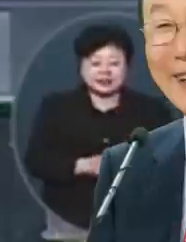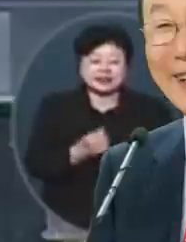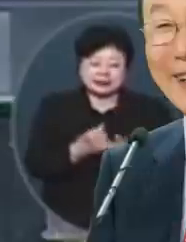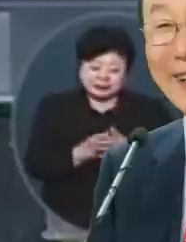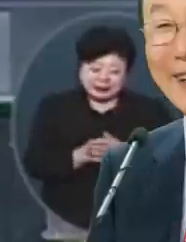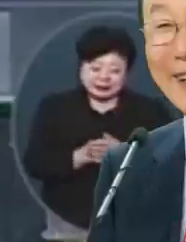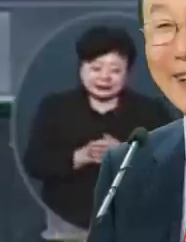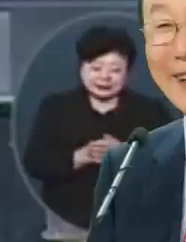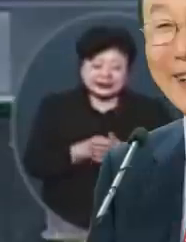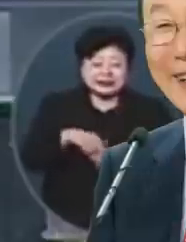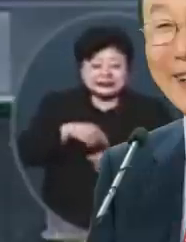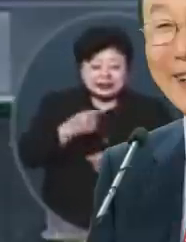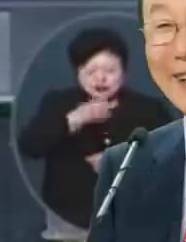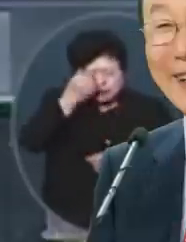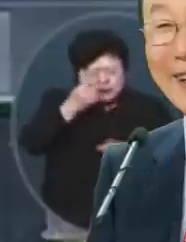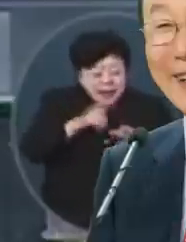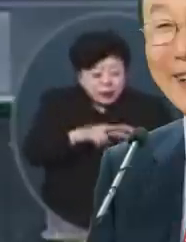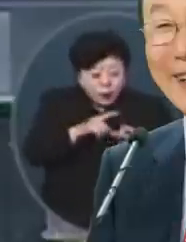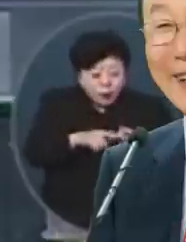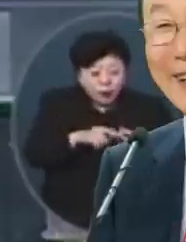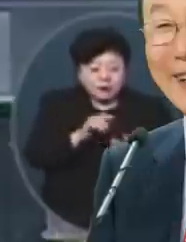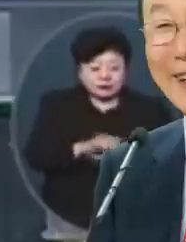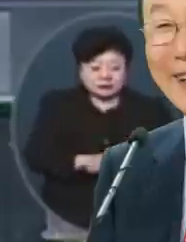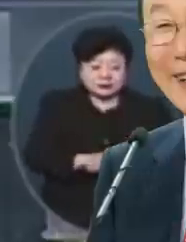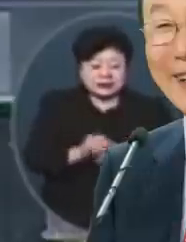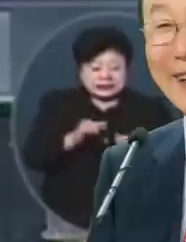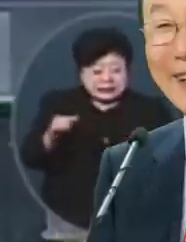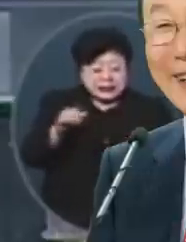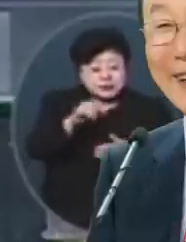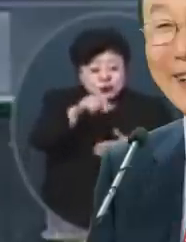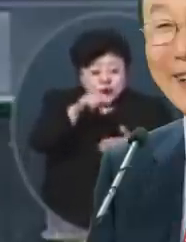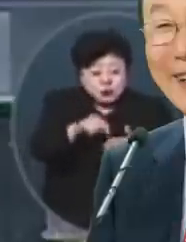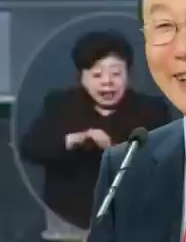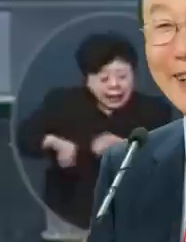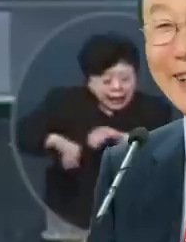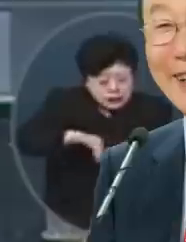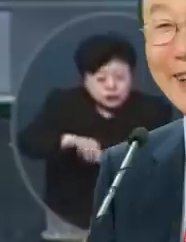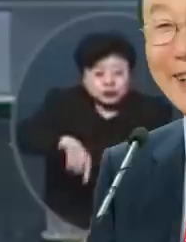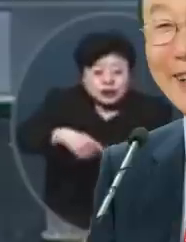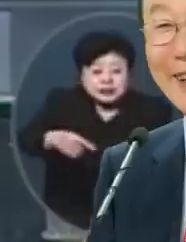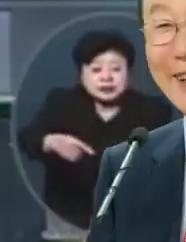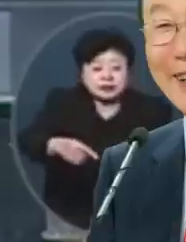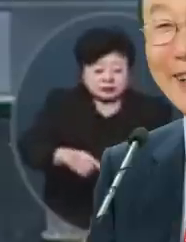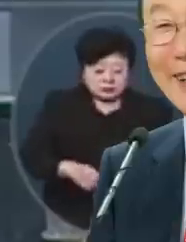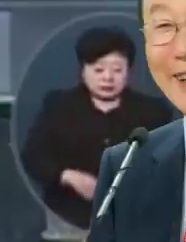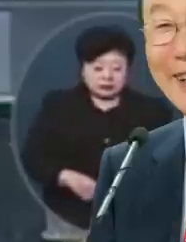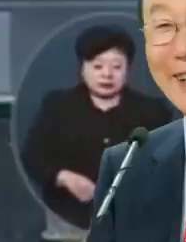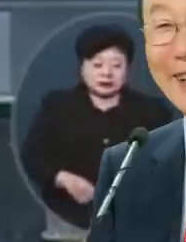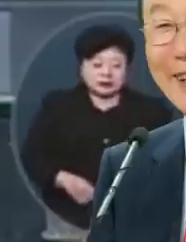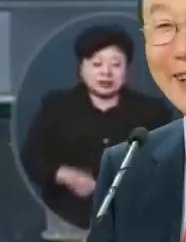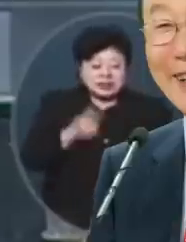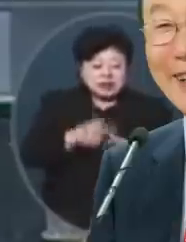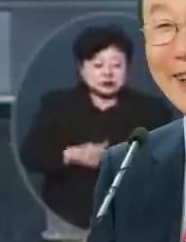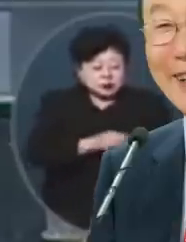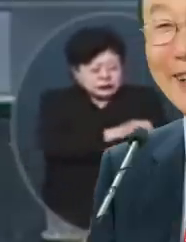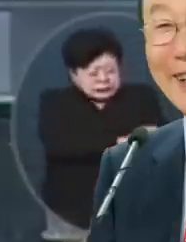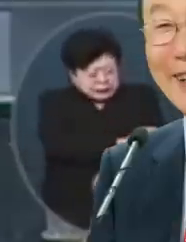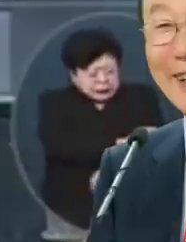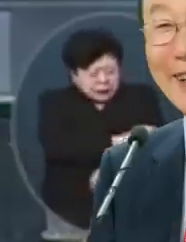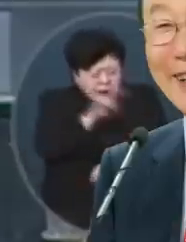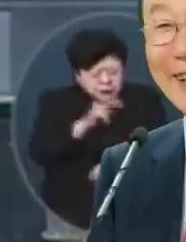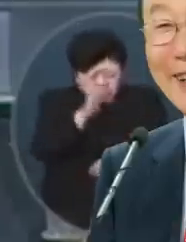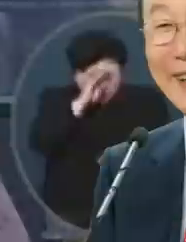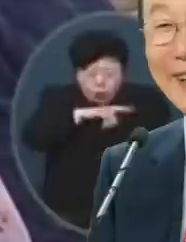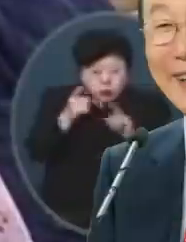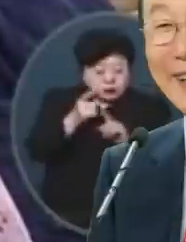그래서 자기가 꿈꾼 대로 군중서에 해치고 들어가서 예수님이 옷자락에 손을 대니까 깜짝할 사이에